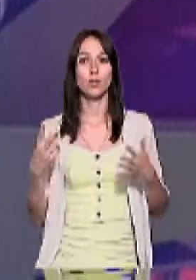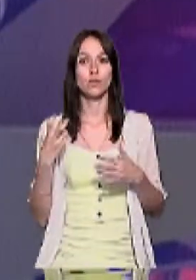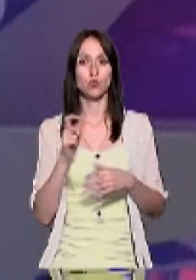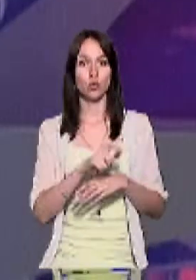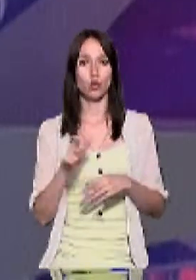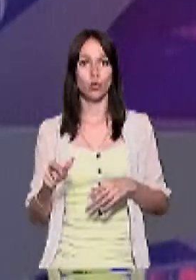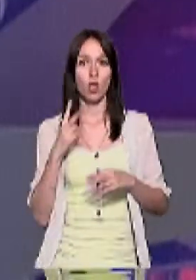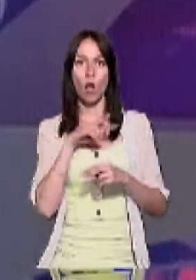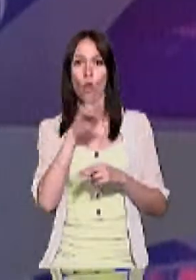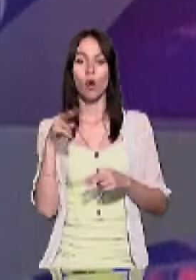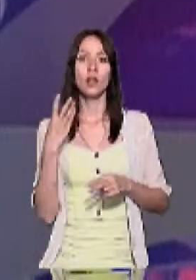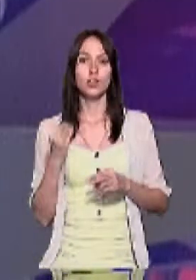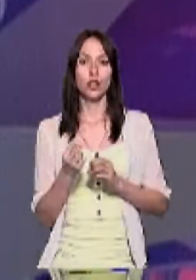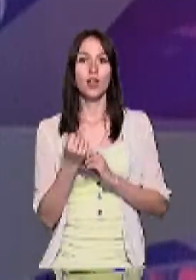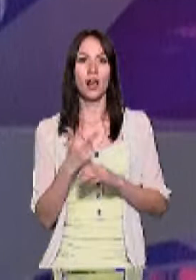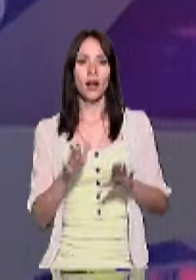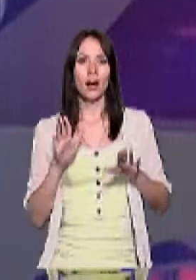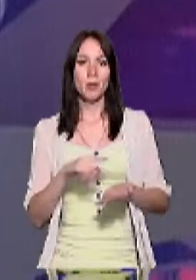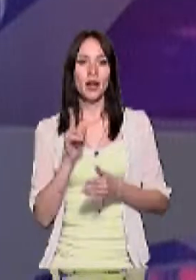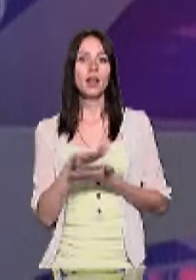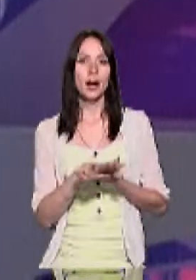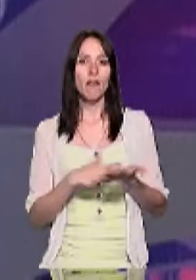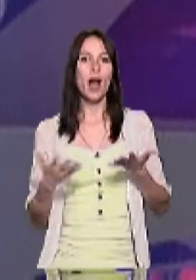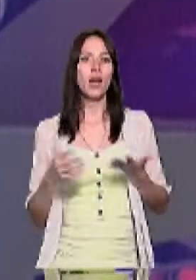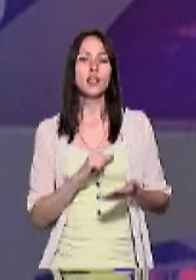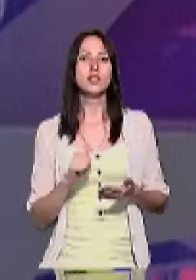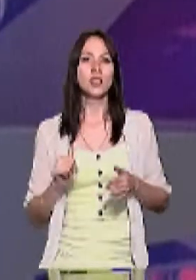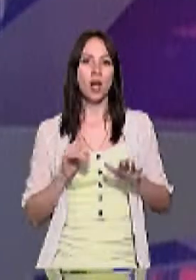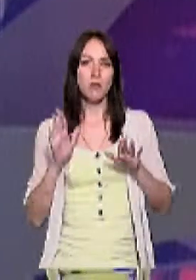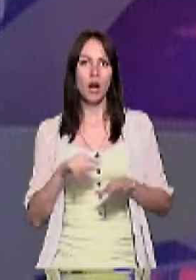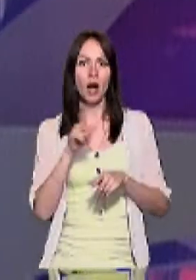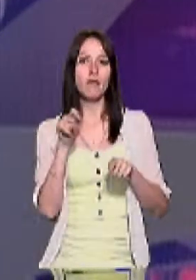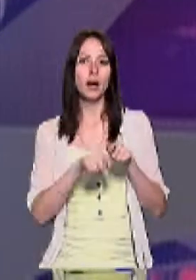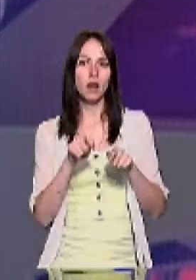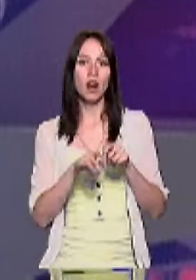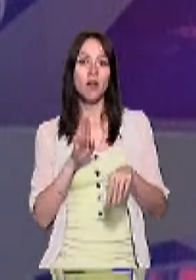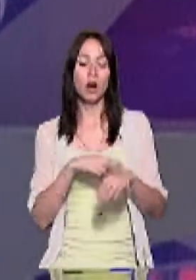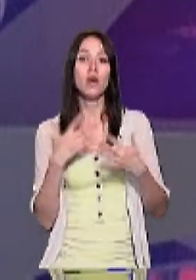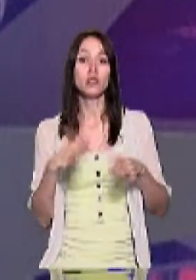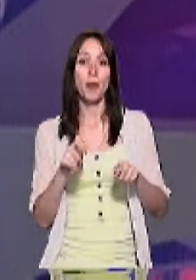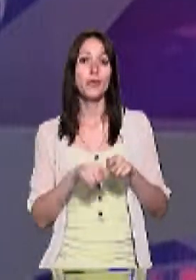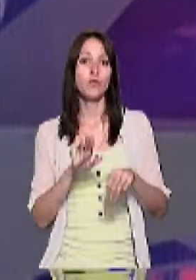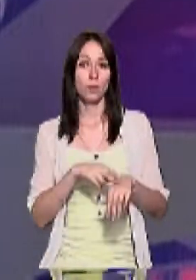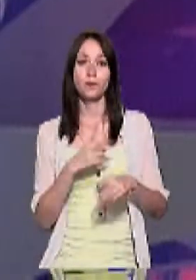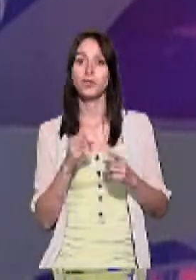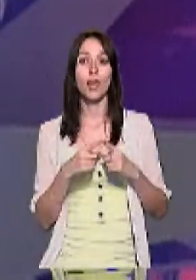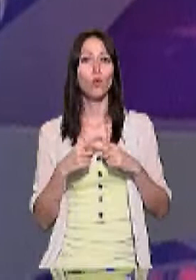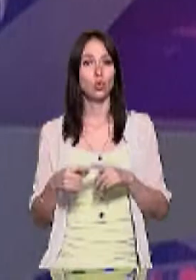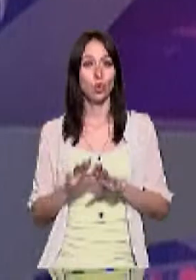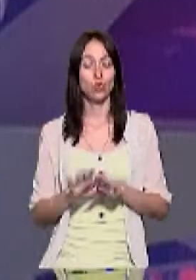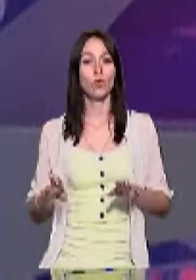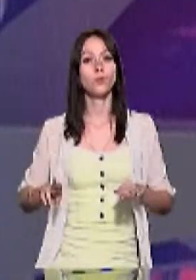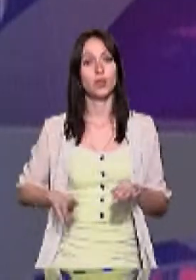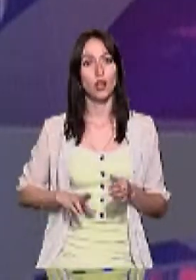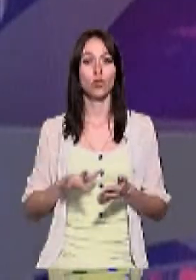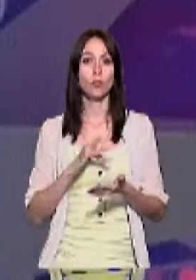людей. Огляд ще 13 приміщень триває, які саме об'єкти перевіряли у поліції, вже перевірили у поліції, не уточнюють.